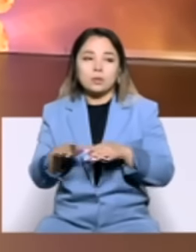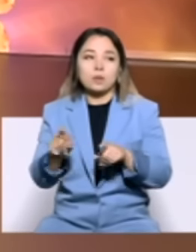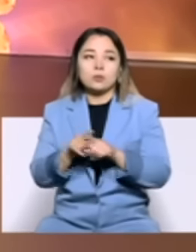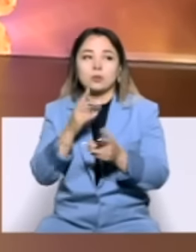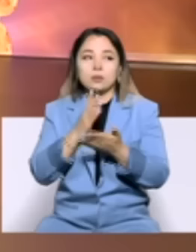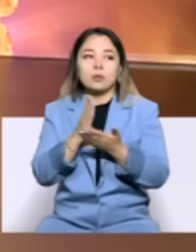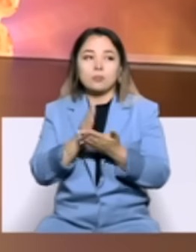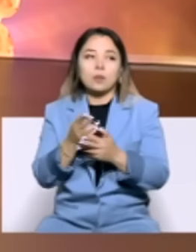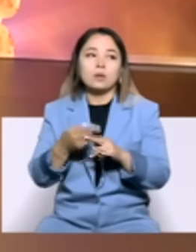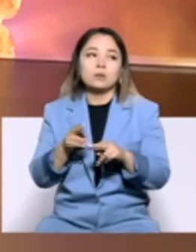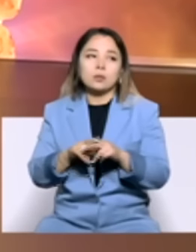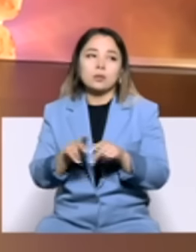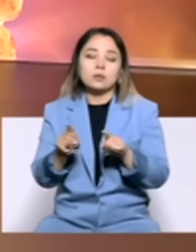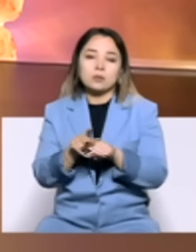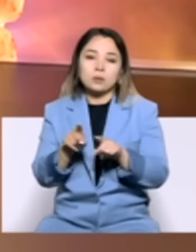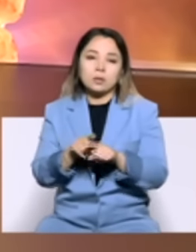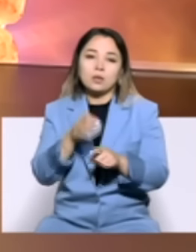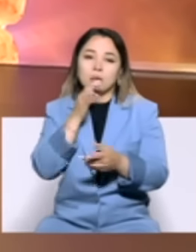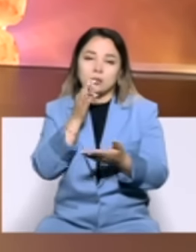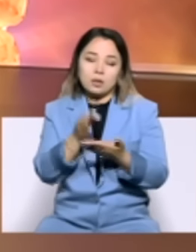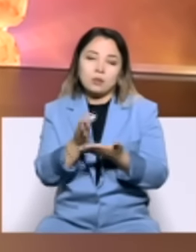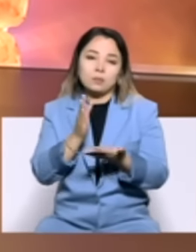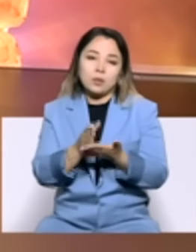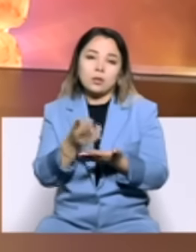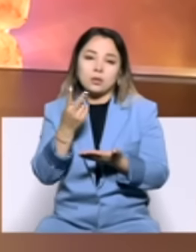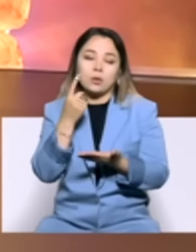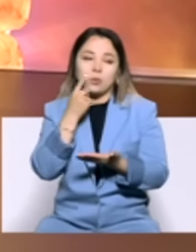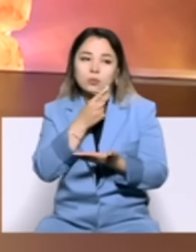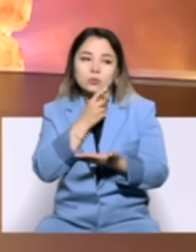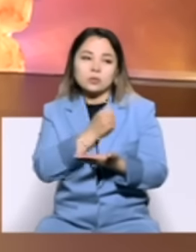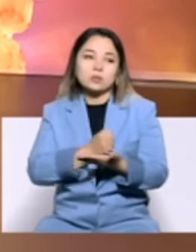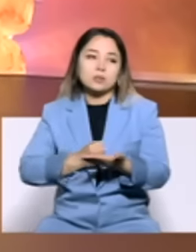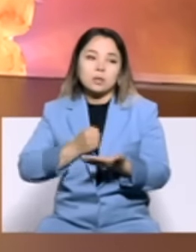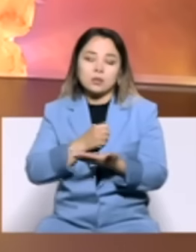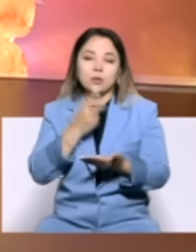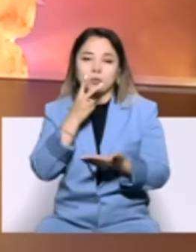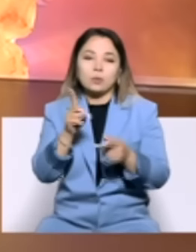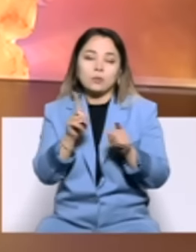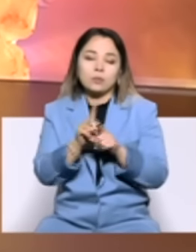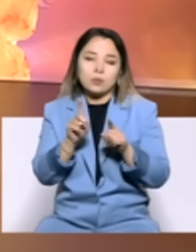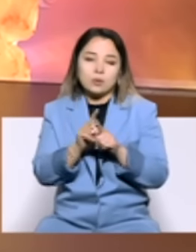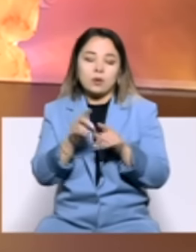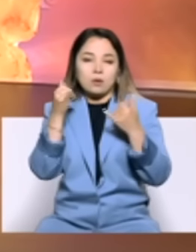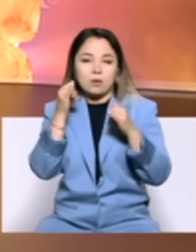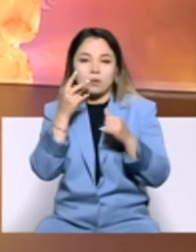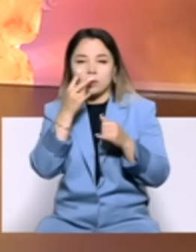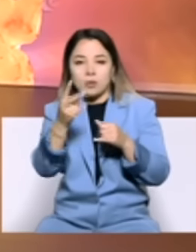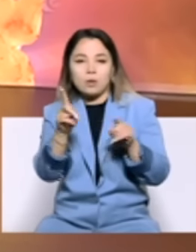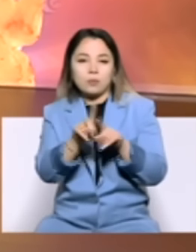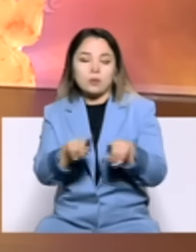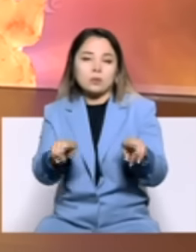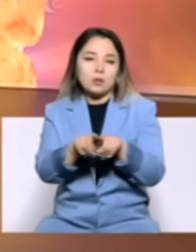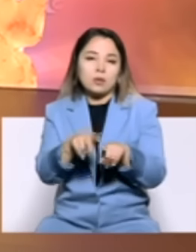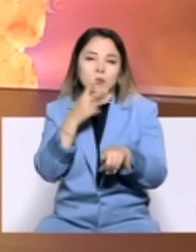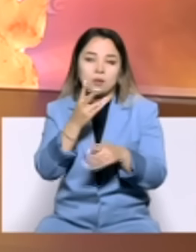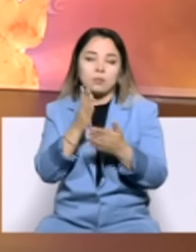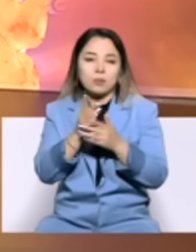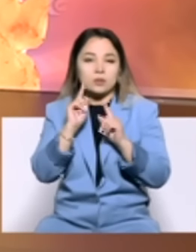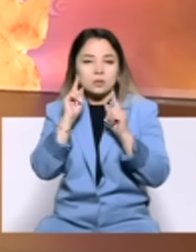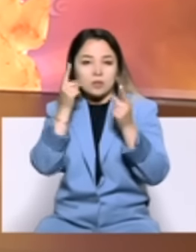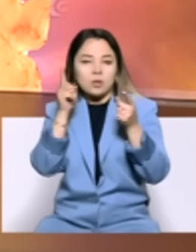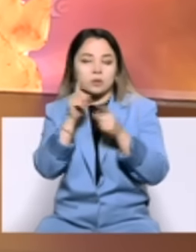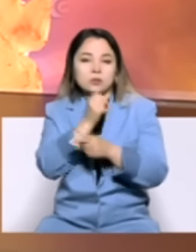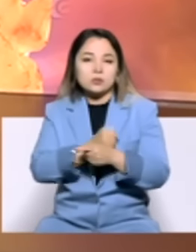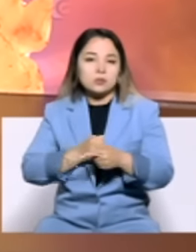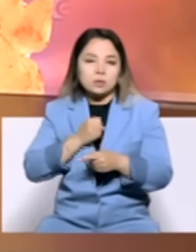қойды. Дилектанау делдейді. Екі көзі құтырған сиырдың көзіндей боп адырайды. Қозғалған сайын ашуға